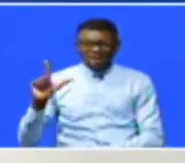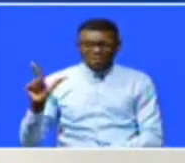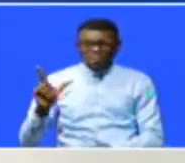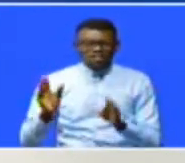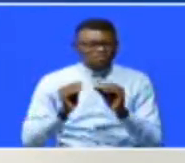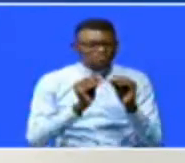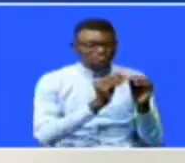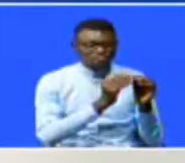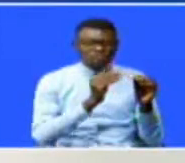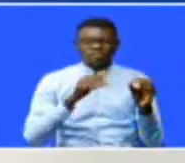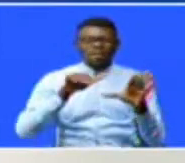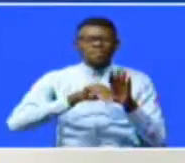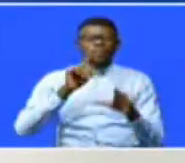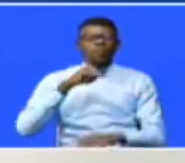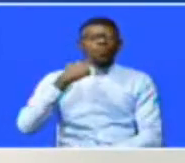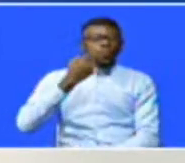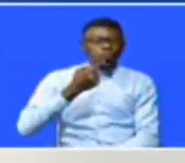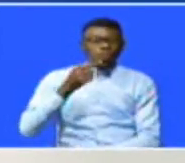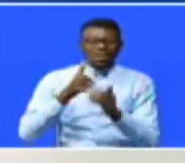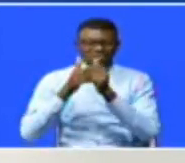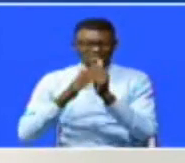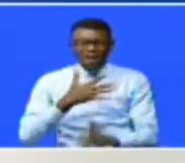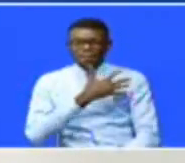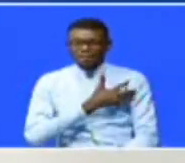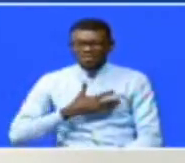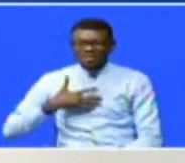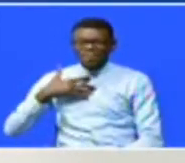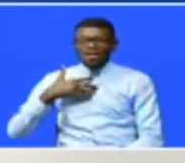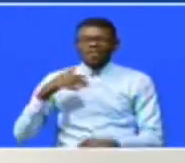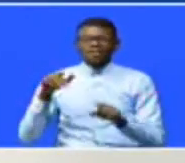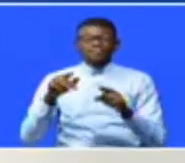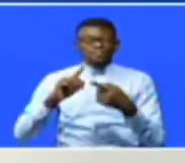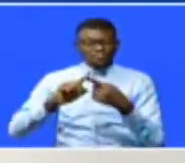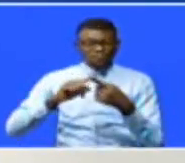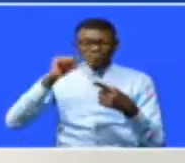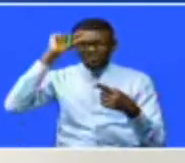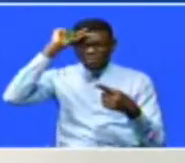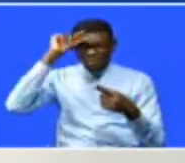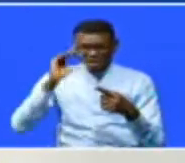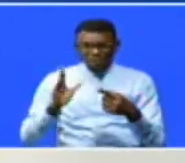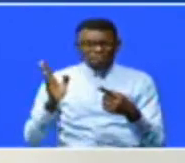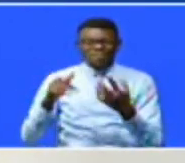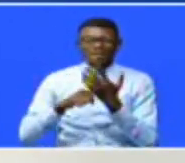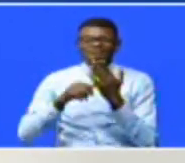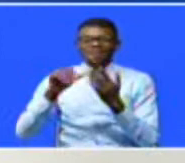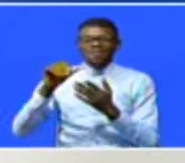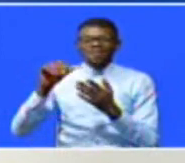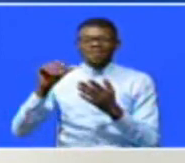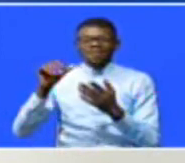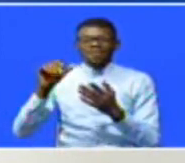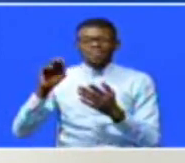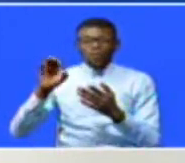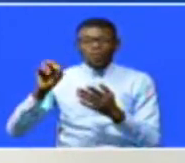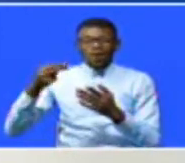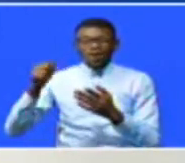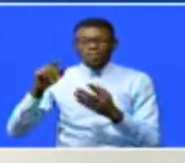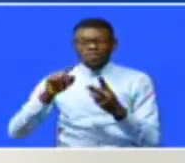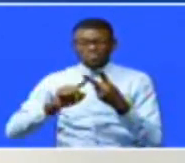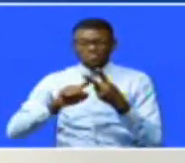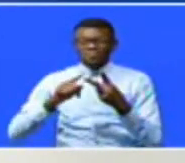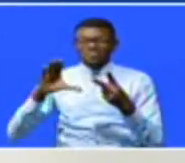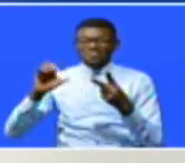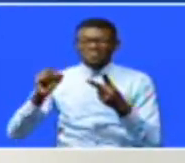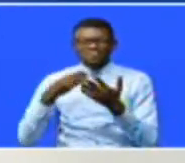huu umejumuisha viongozi wakuu kutoka kaunti ya Marsabit wakiwemo gavana wa kaunti hiyo Muhammad Ali, waziri wa fedha Ukuri Atani,